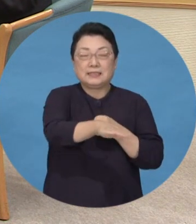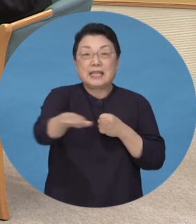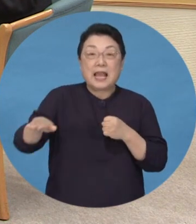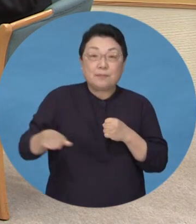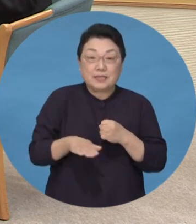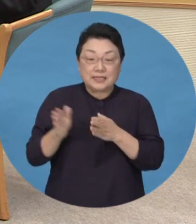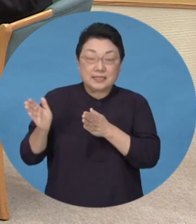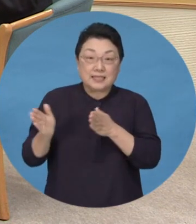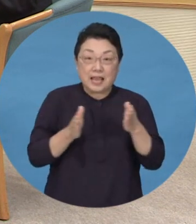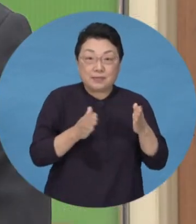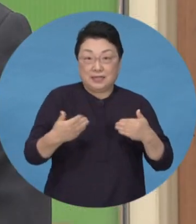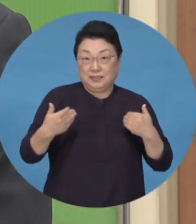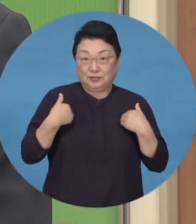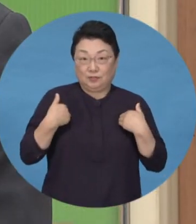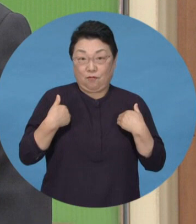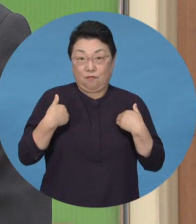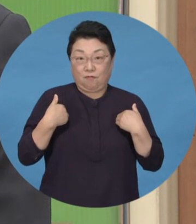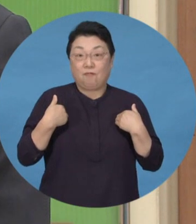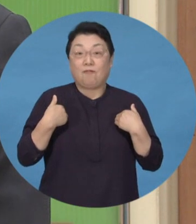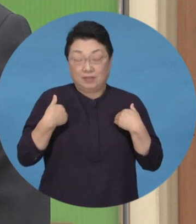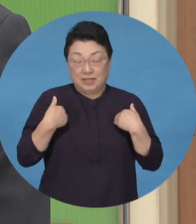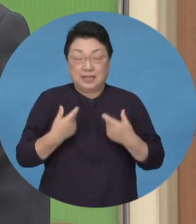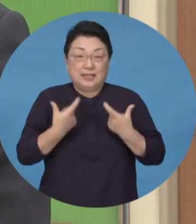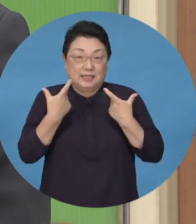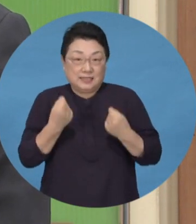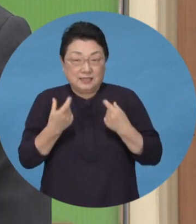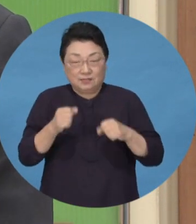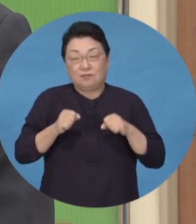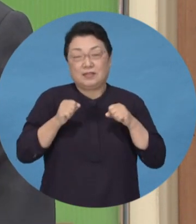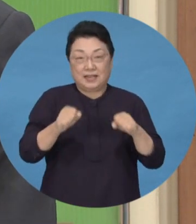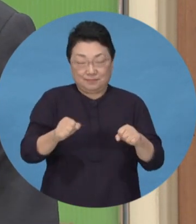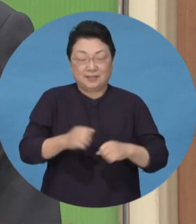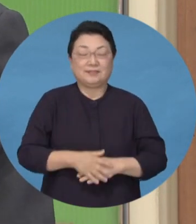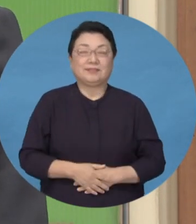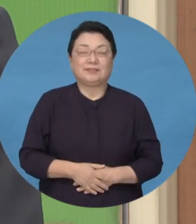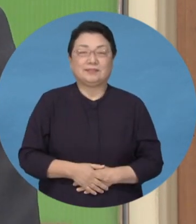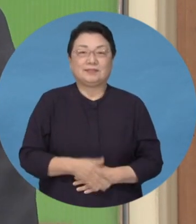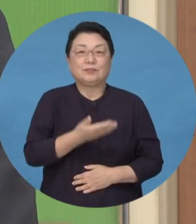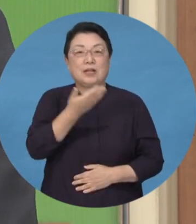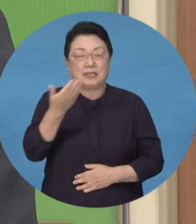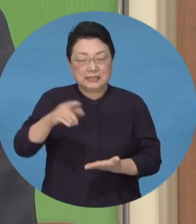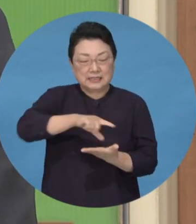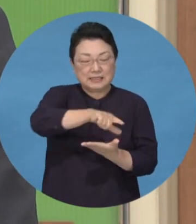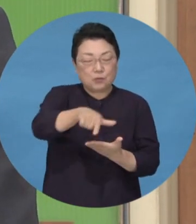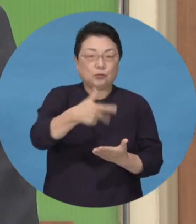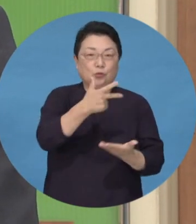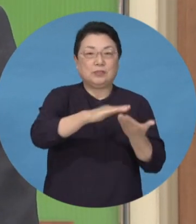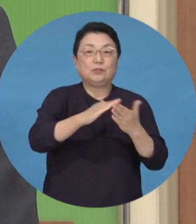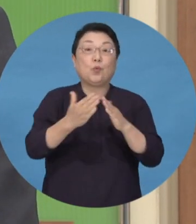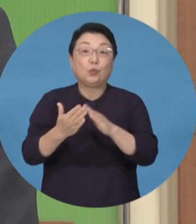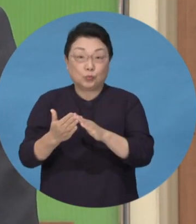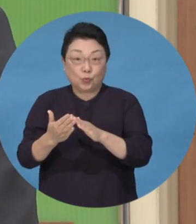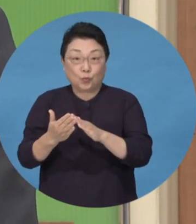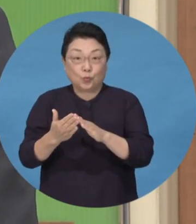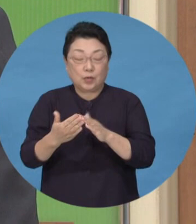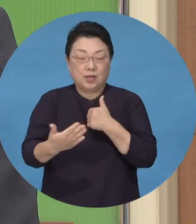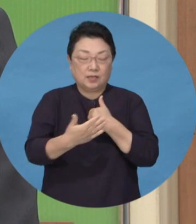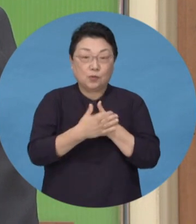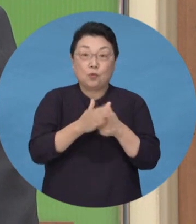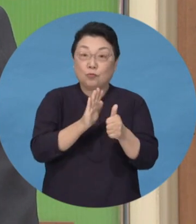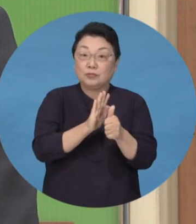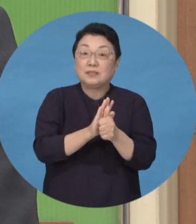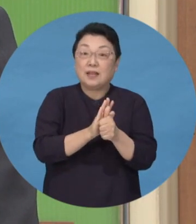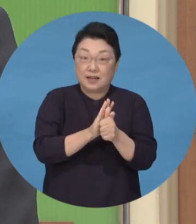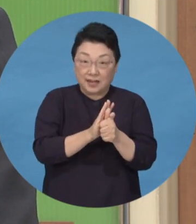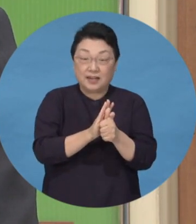もう間違いなく必要なのでココアのしっかり重点を置きたいと思っていますさらにはの地元の4町村さんと影響力をし